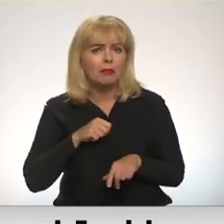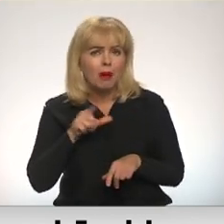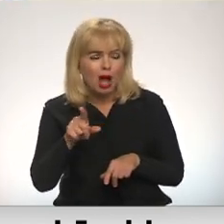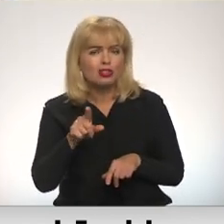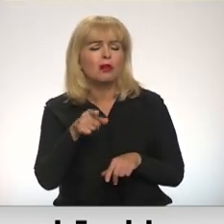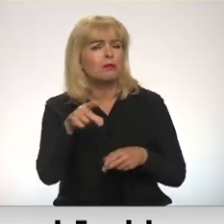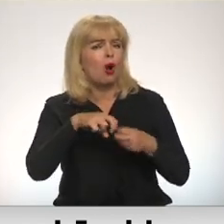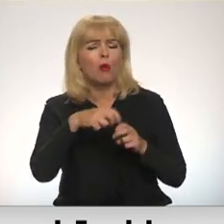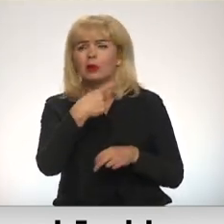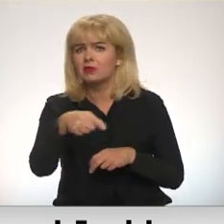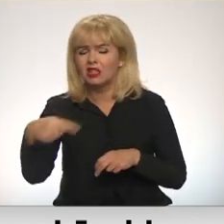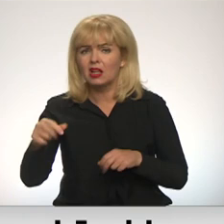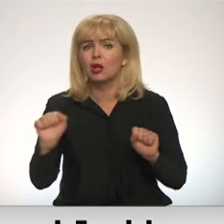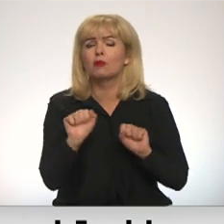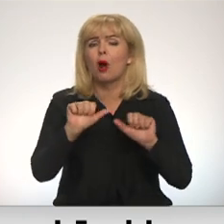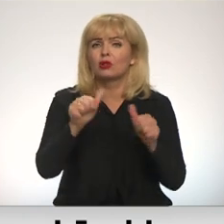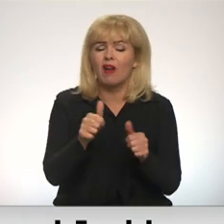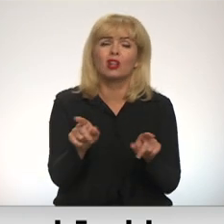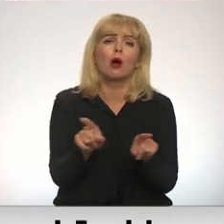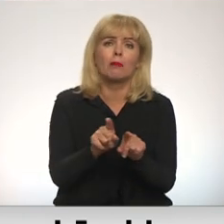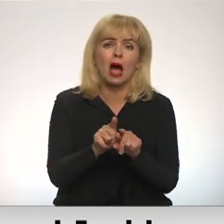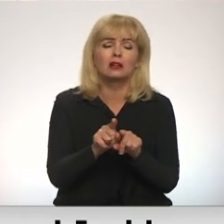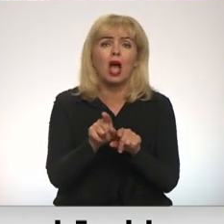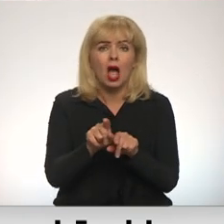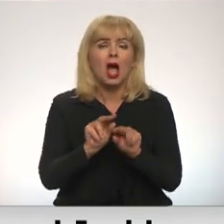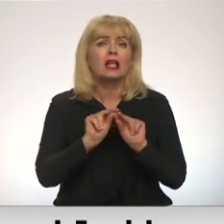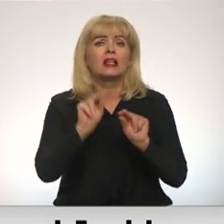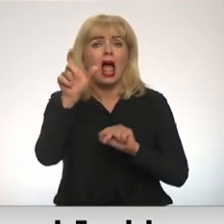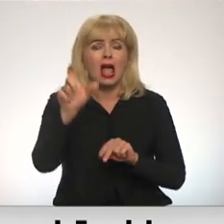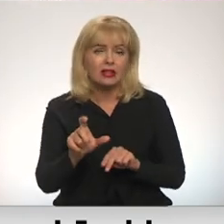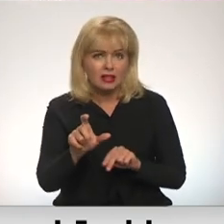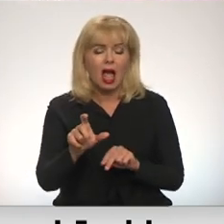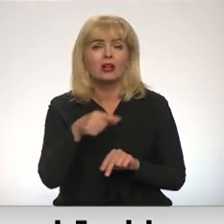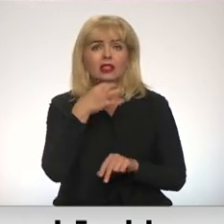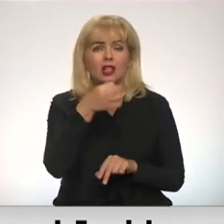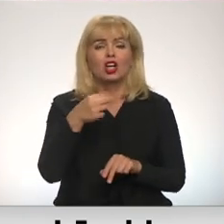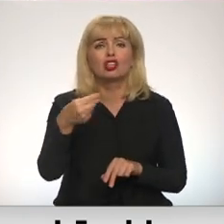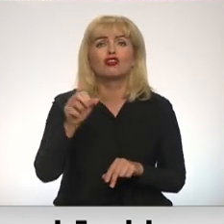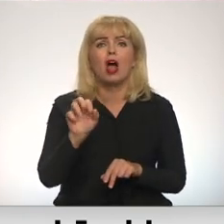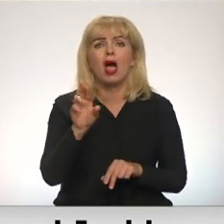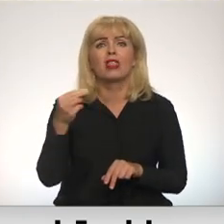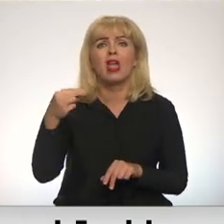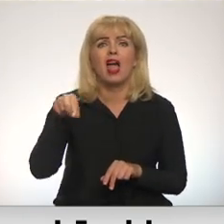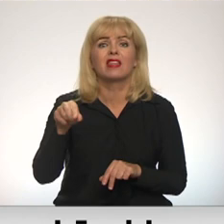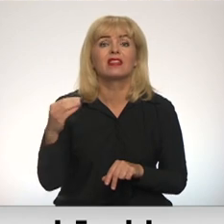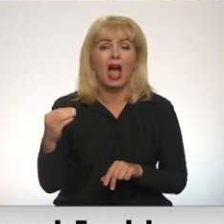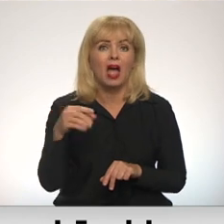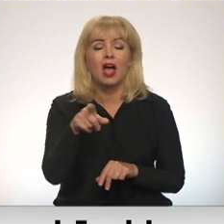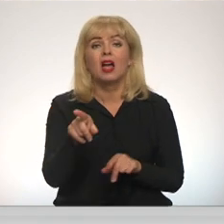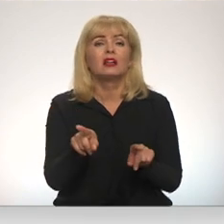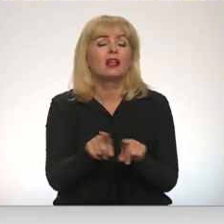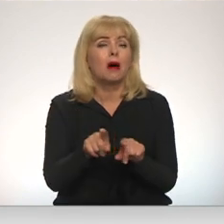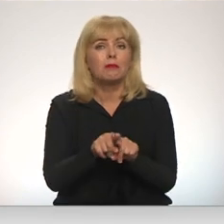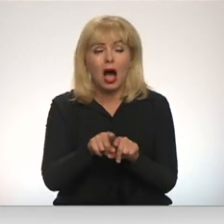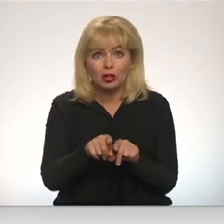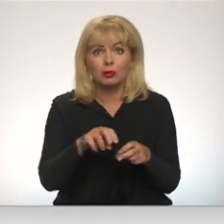sporta veidā un vēl tikpat. Tā kopā ar savu treneru spriež ratiņtenisiste Žanete Vasaraudze Gailīte. Būtība jau tā pati.